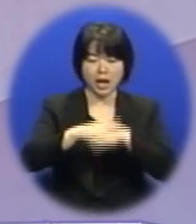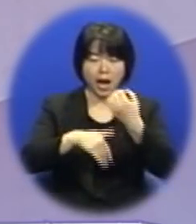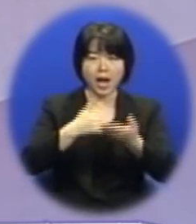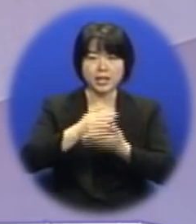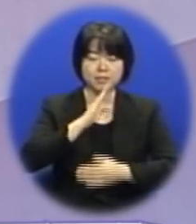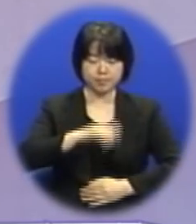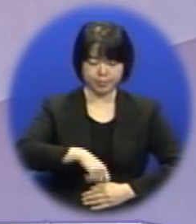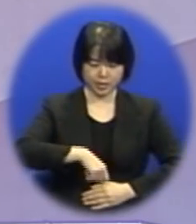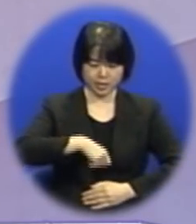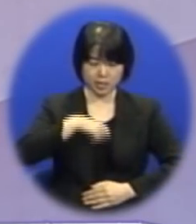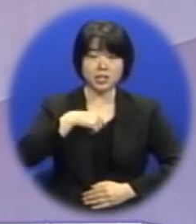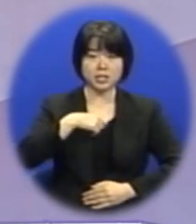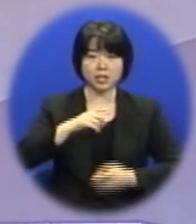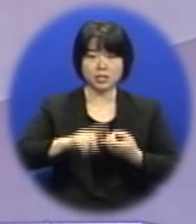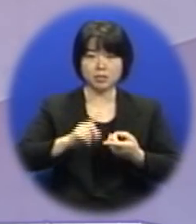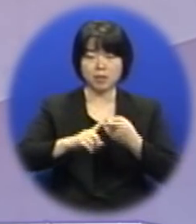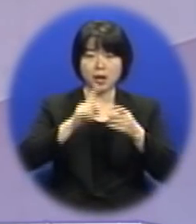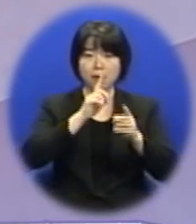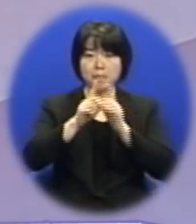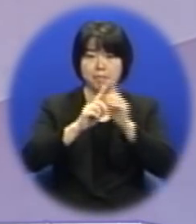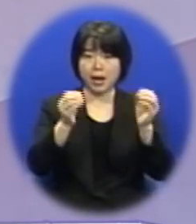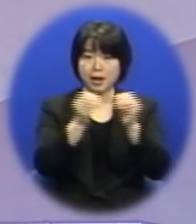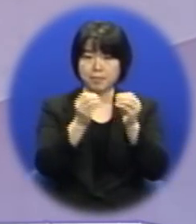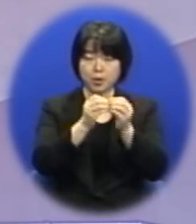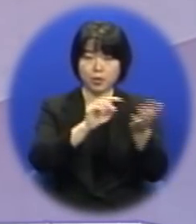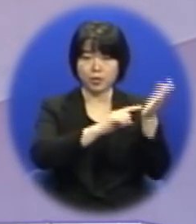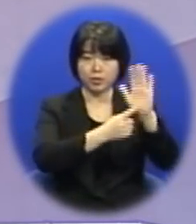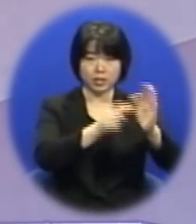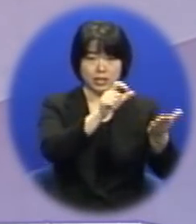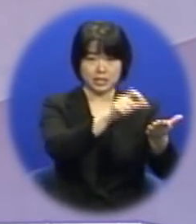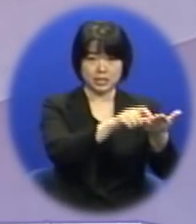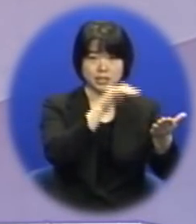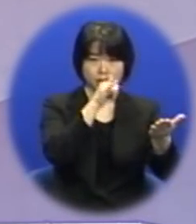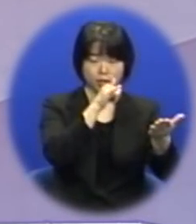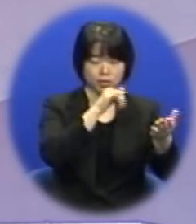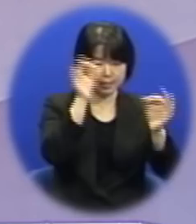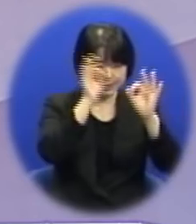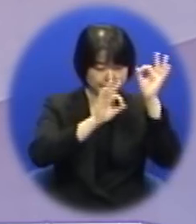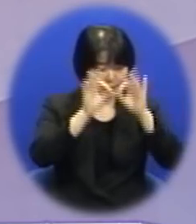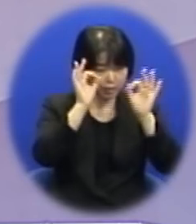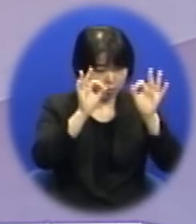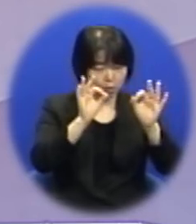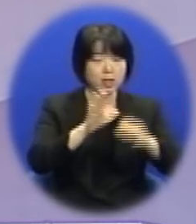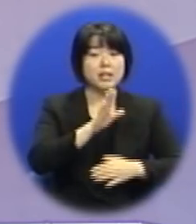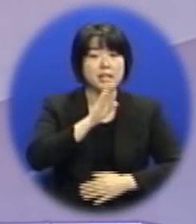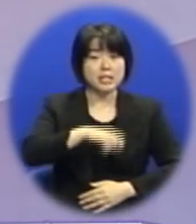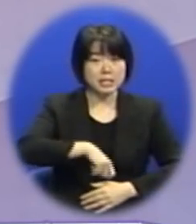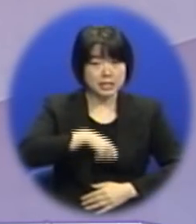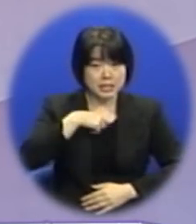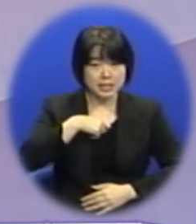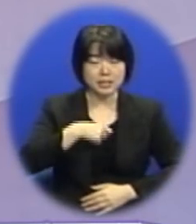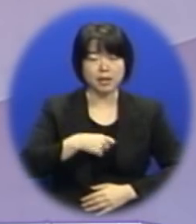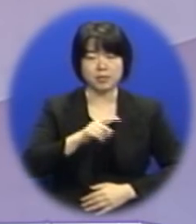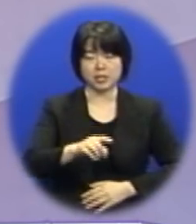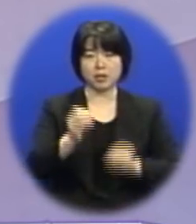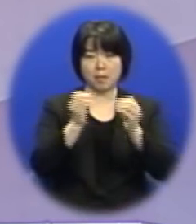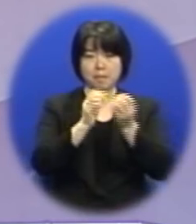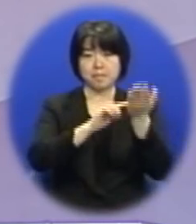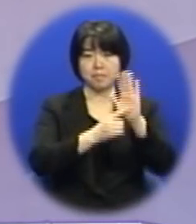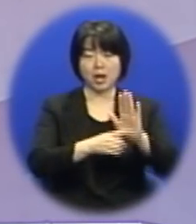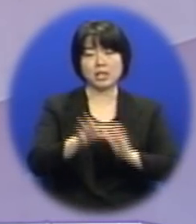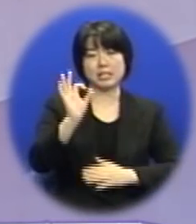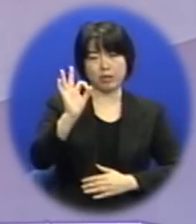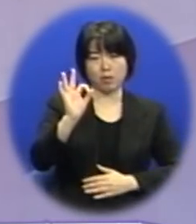하는 표현이 계속 나옵니다. 한번 찾아보면 신실함, 진실함 이런 표현이